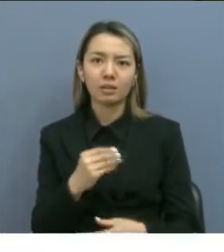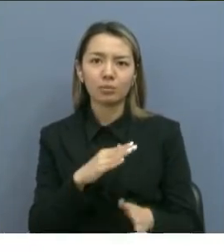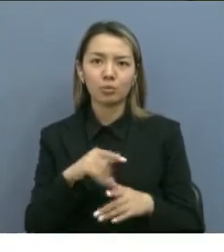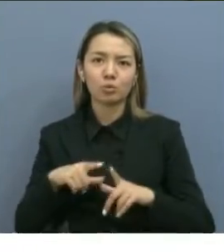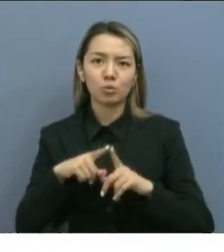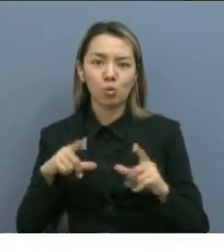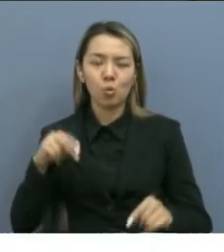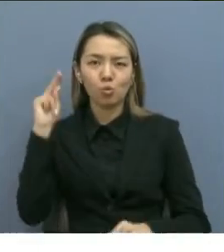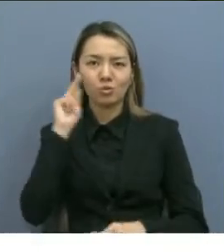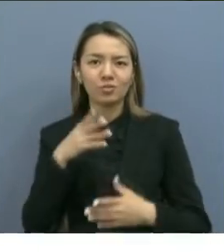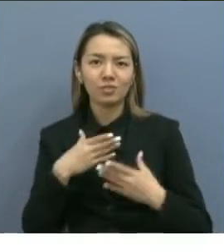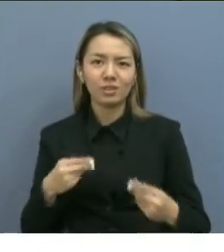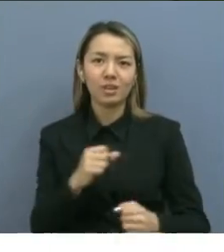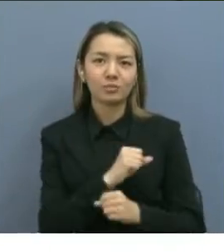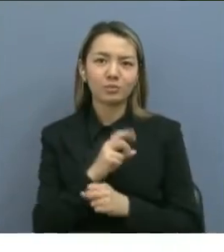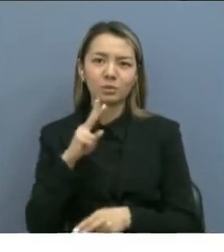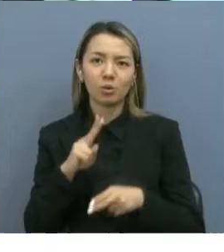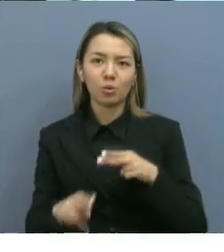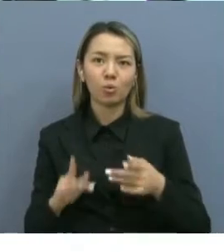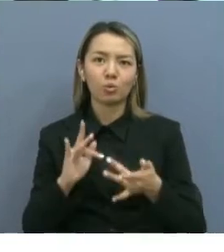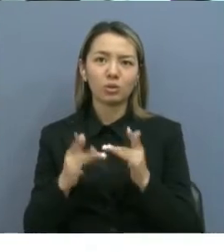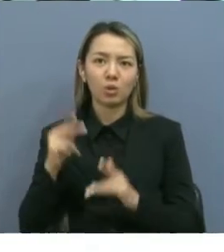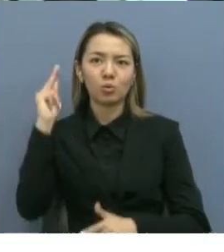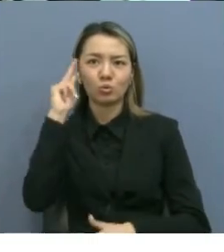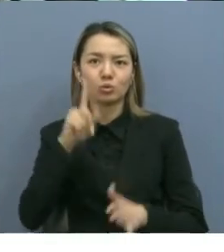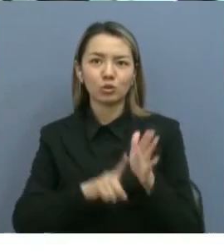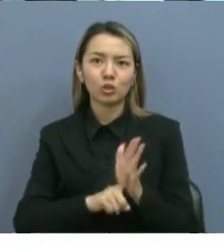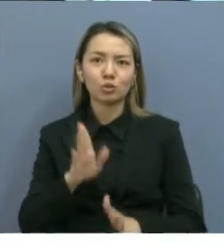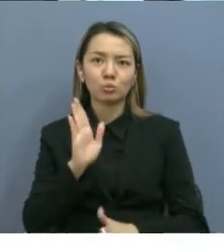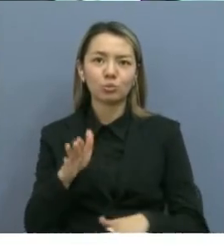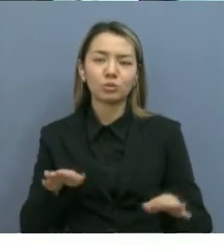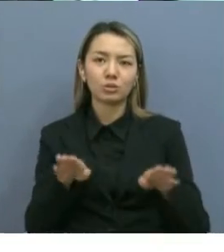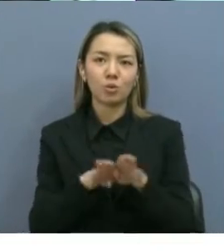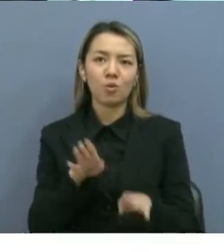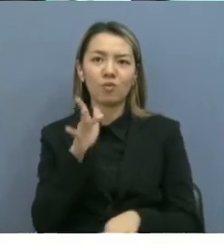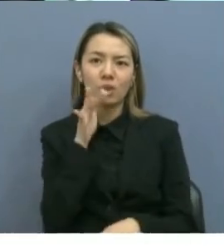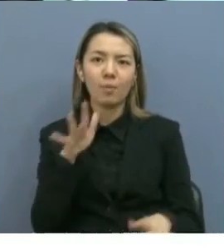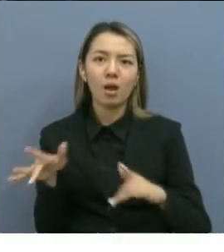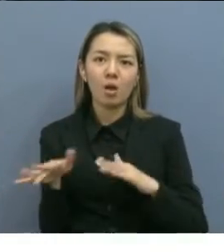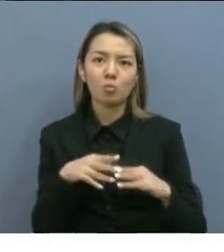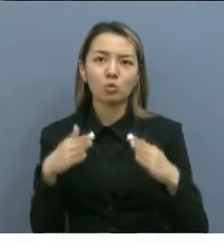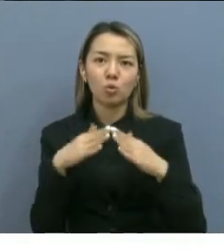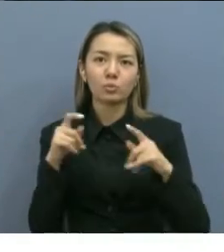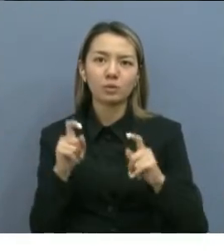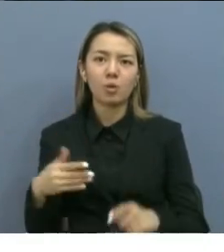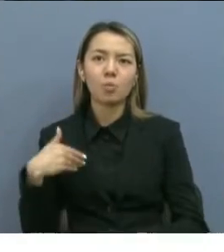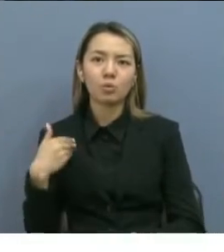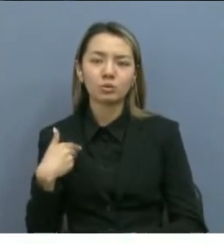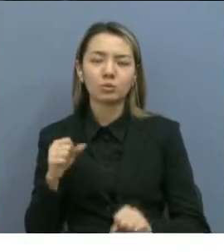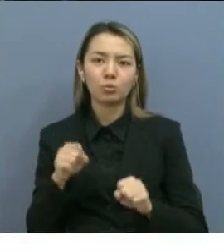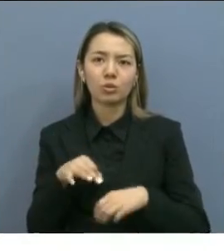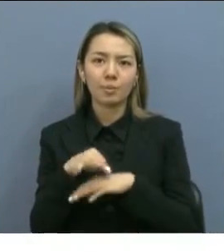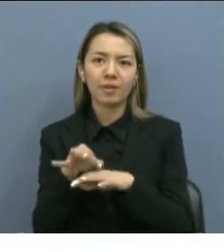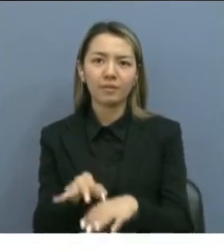мектеп оқушыларының көктемгі демалыс аяқталып, онлайн сабақтар басталады. Сондықтан сол уақытты компьютер алдында отырбақ пайдалы өткізуге